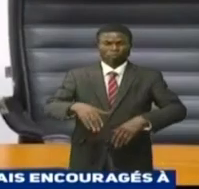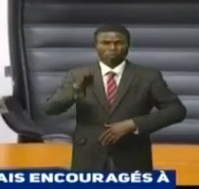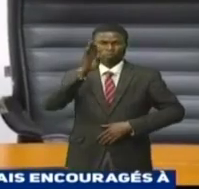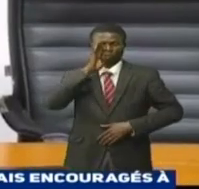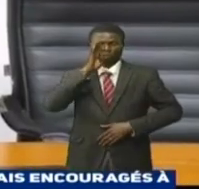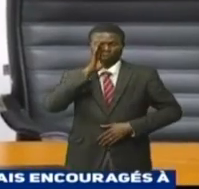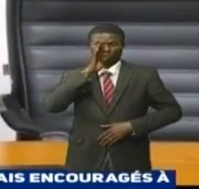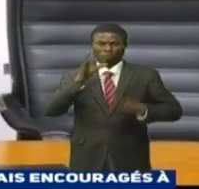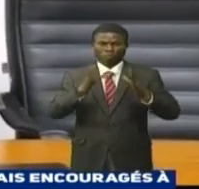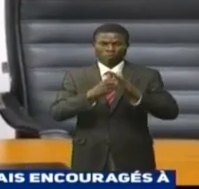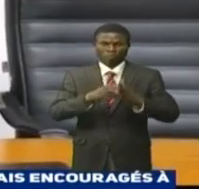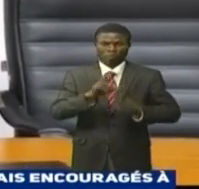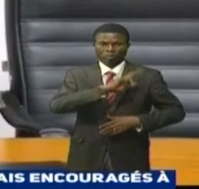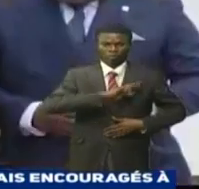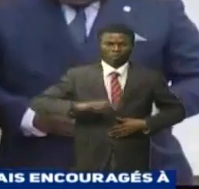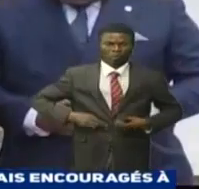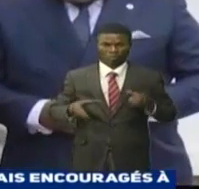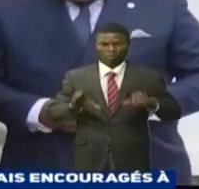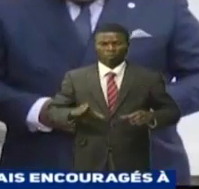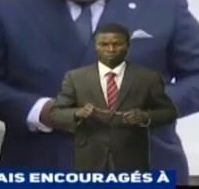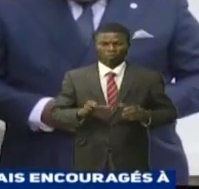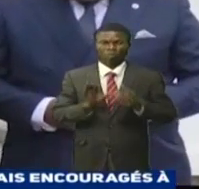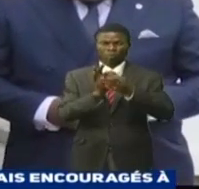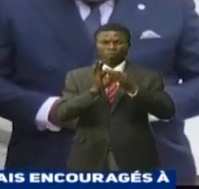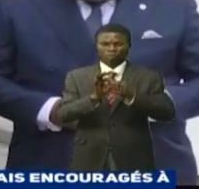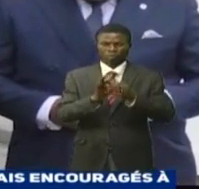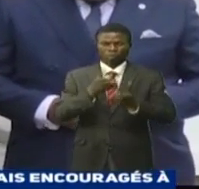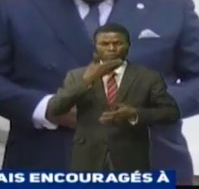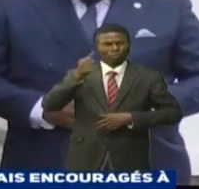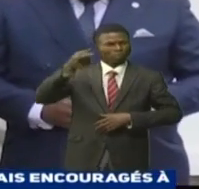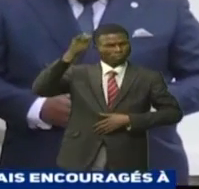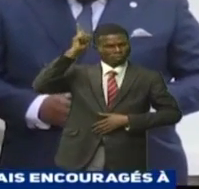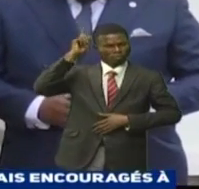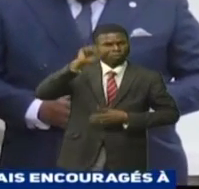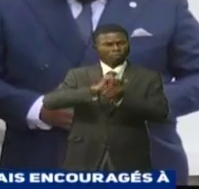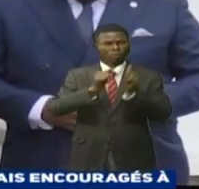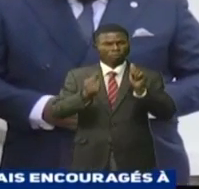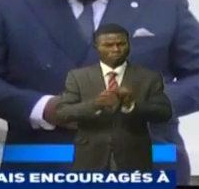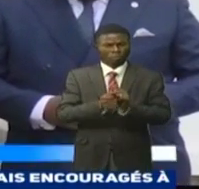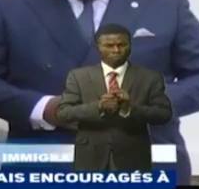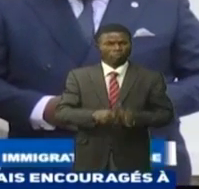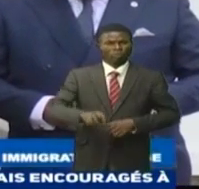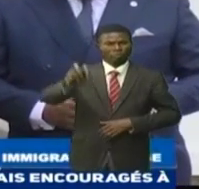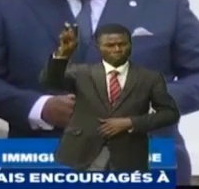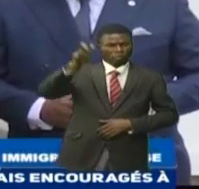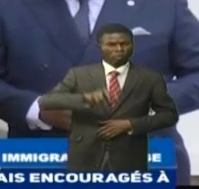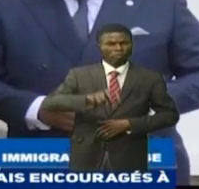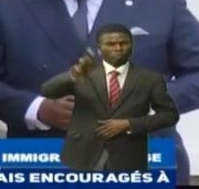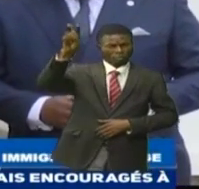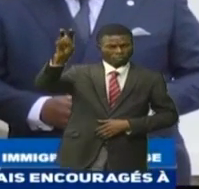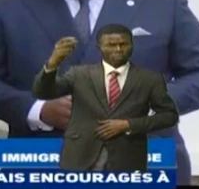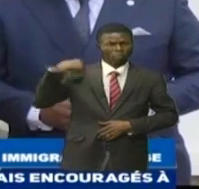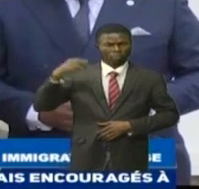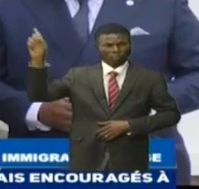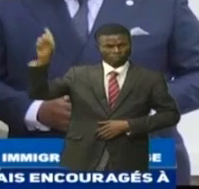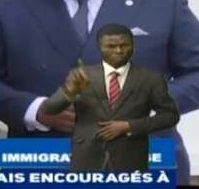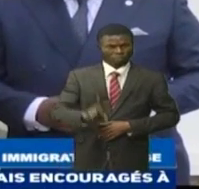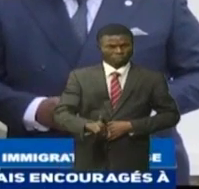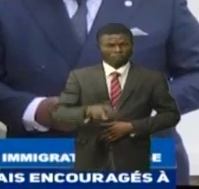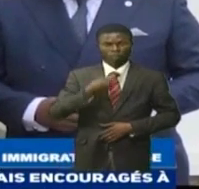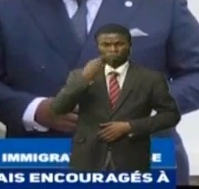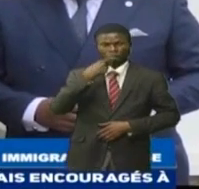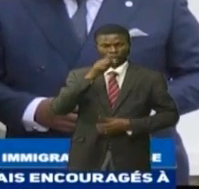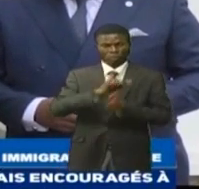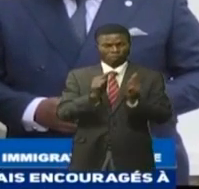et la RDC ont une coopération excellente en matière de migration et je suis ici pour discuter